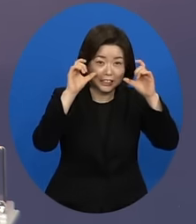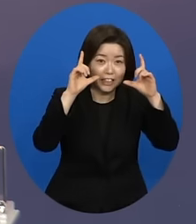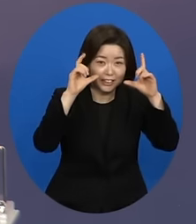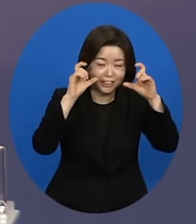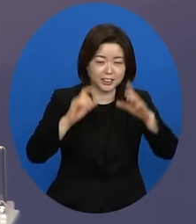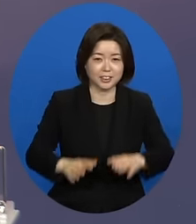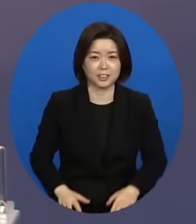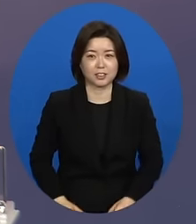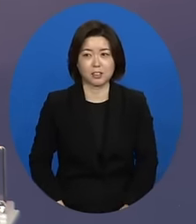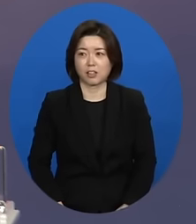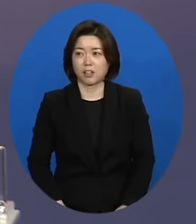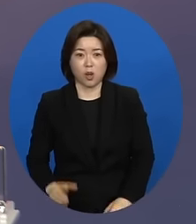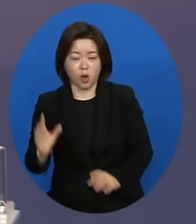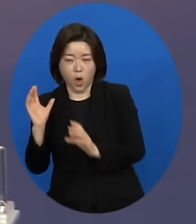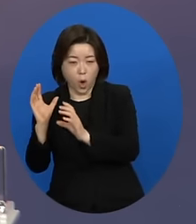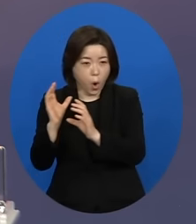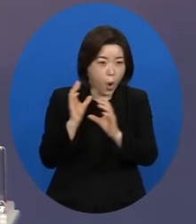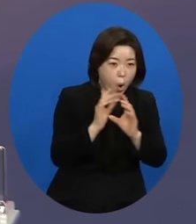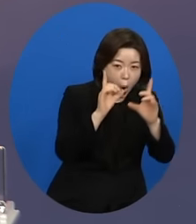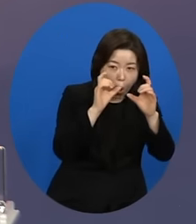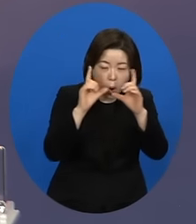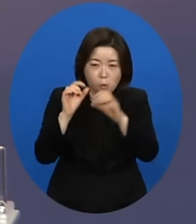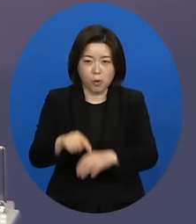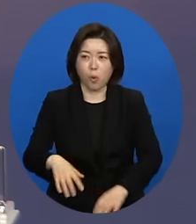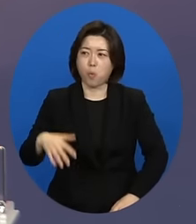정말 좋은 것들을 갖추셨더라고요.